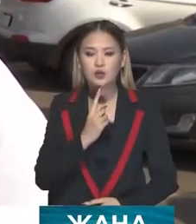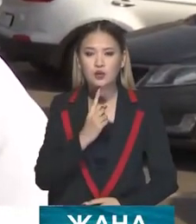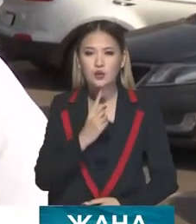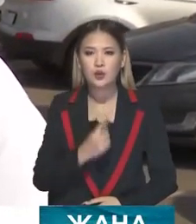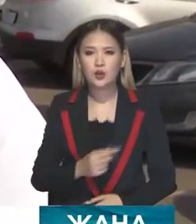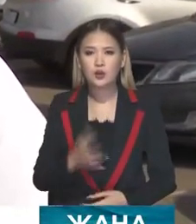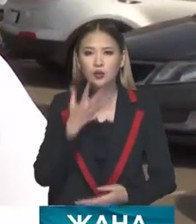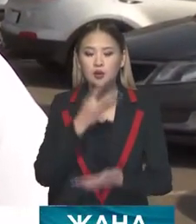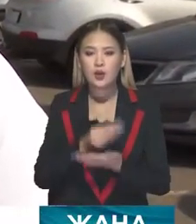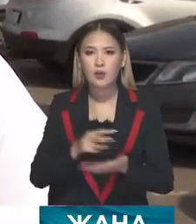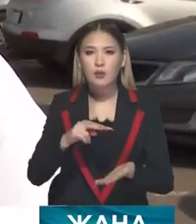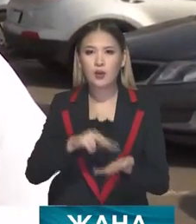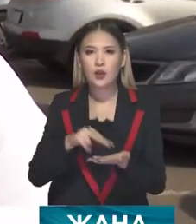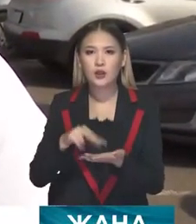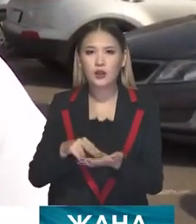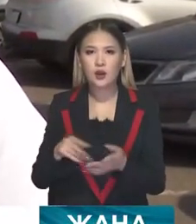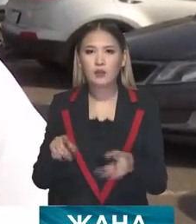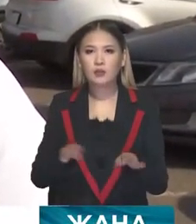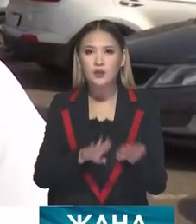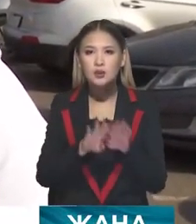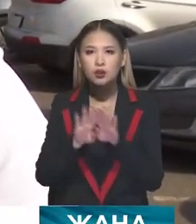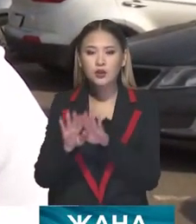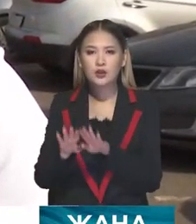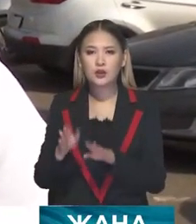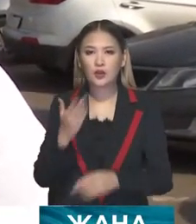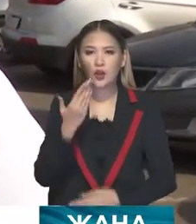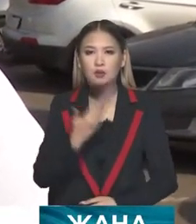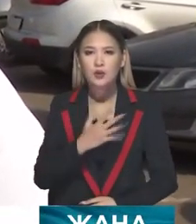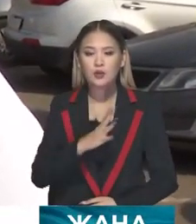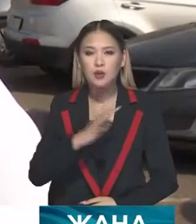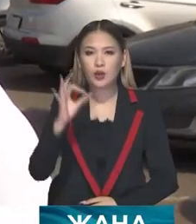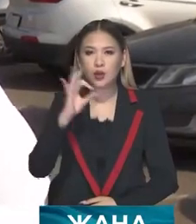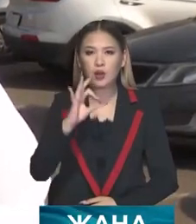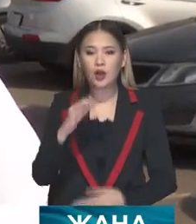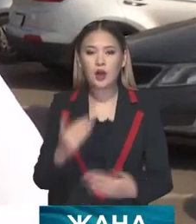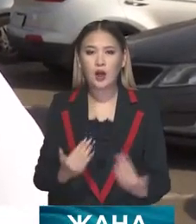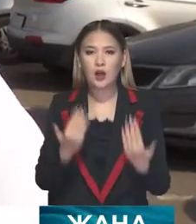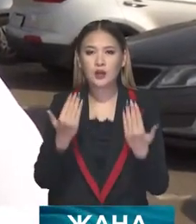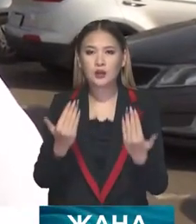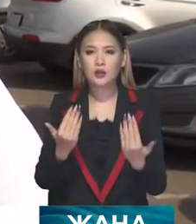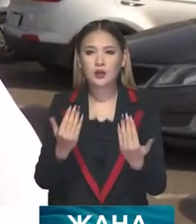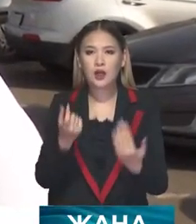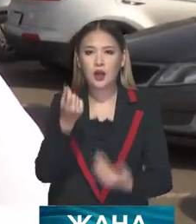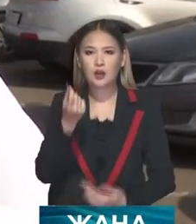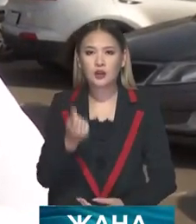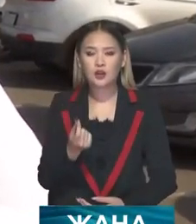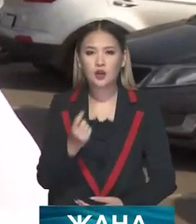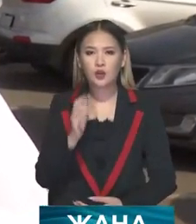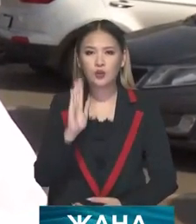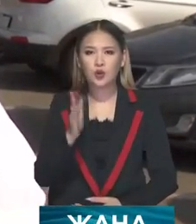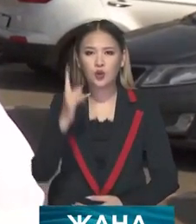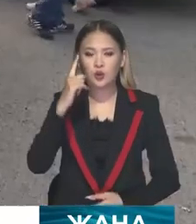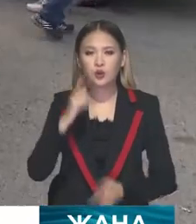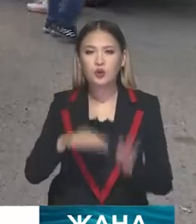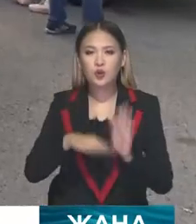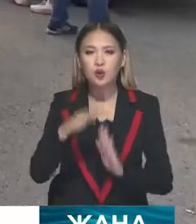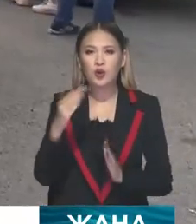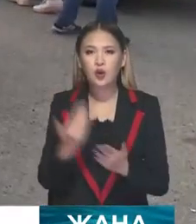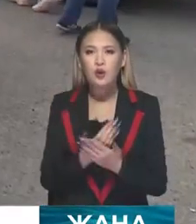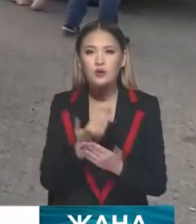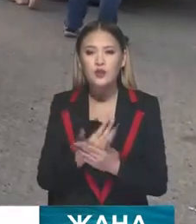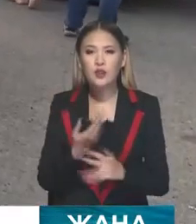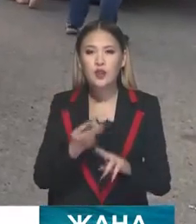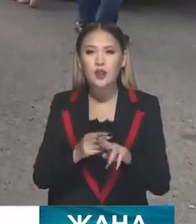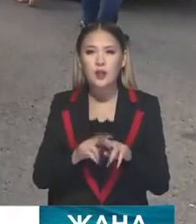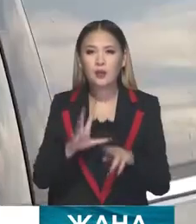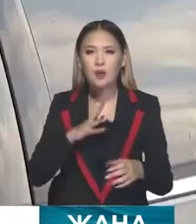Өз бағасымен бірдей сұрап тұрды ғой соның ақшасы. Енді қазір осы енді арзандатқасың, енді жақсы жаңалық. Ал Данияр